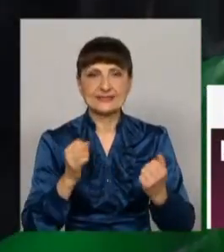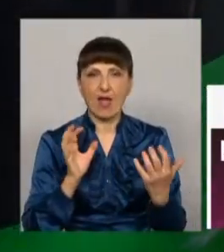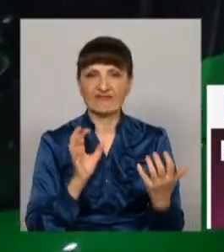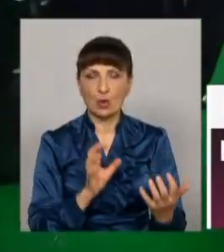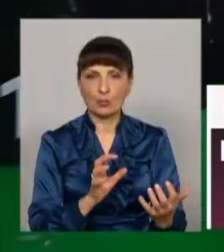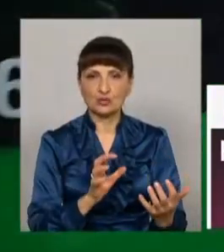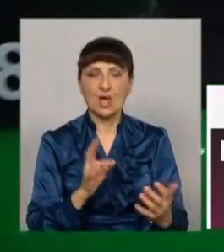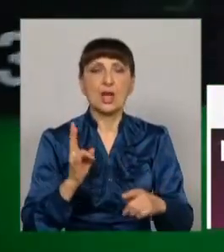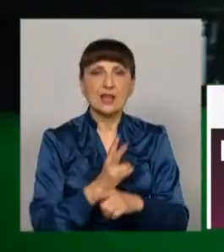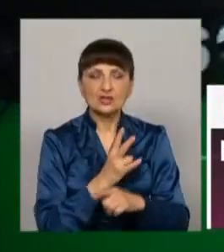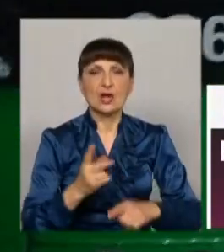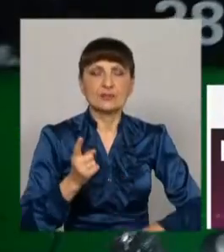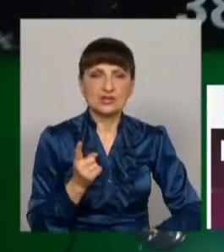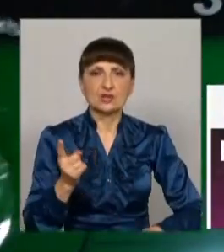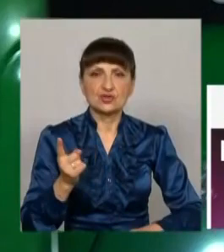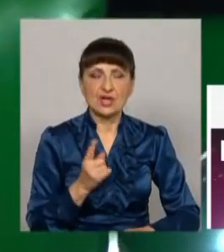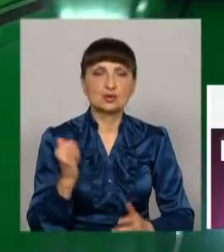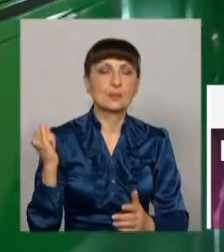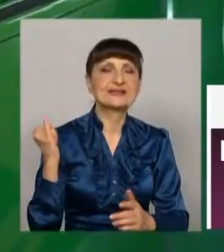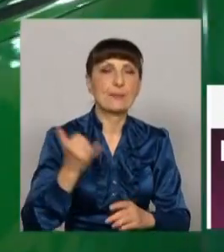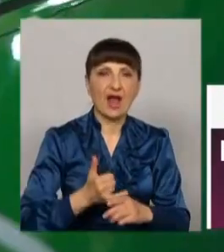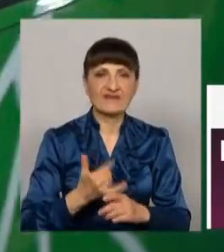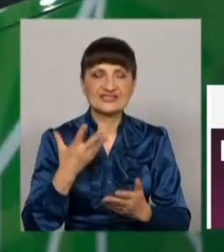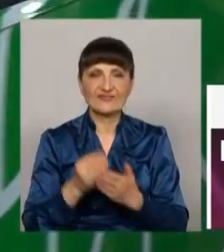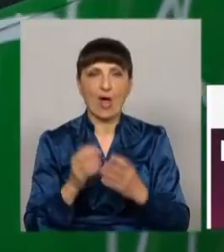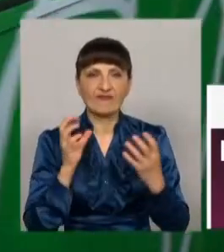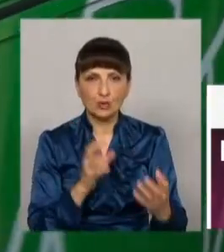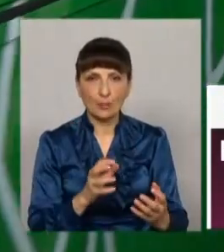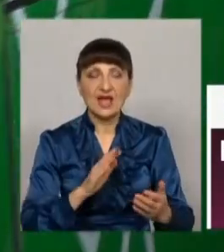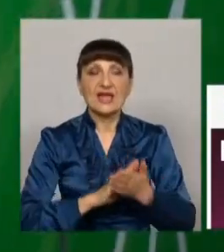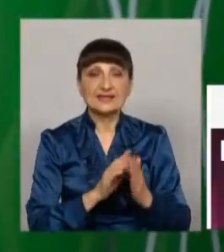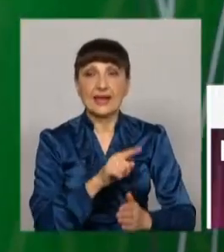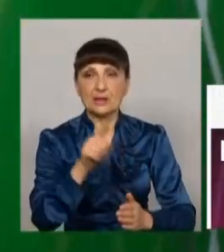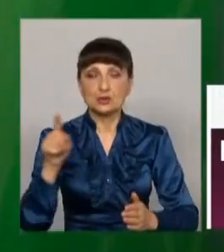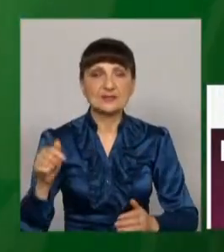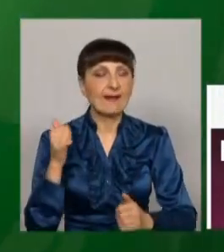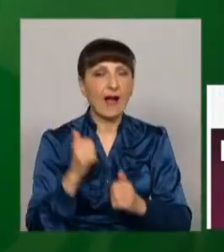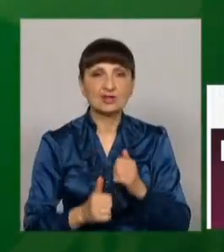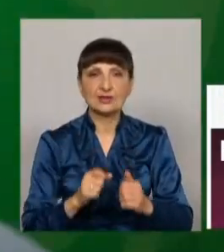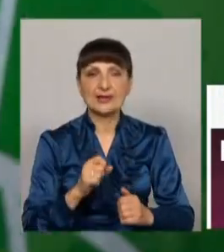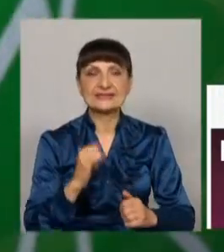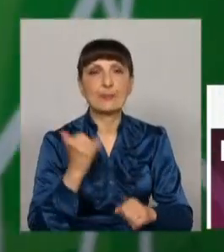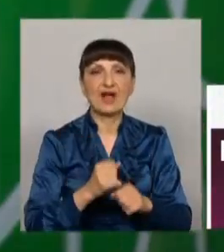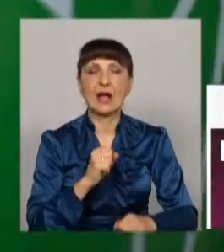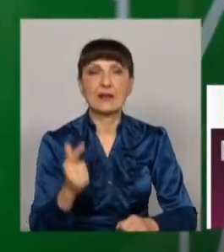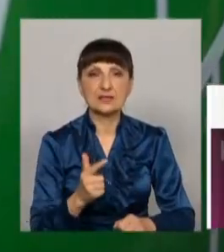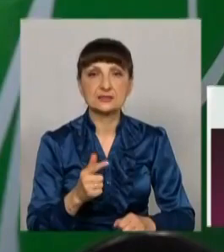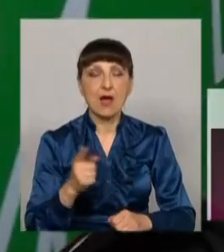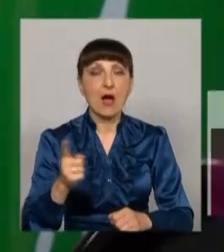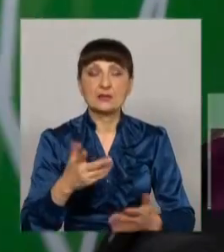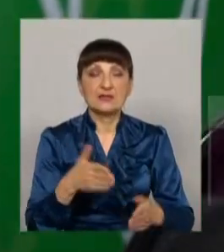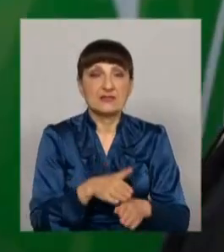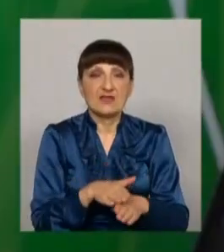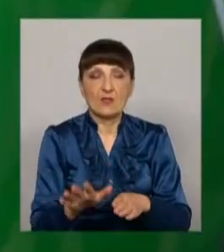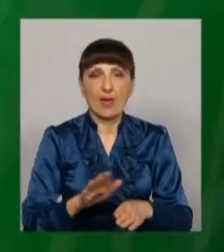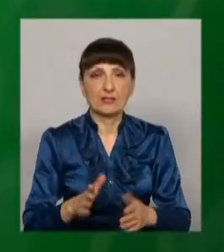транспорта ночами напролет стоят в очереди за топливом. И такая ситуация на каждой газозаправочной станции, поскольку они просто не справляются